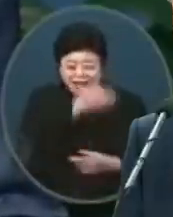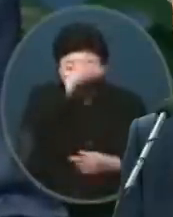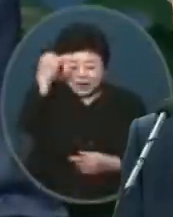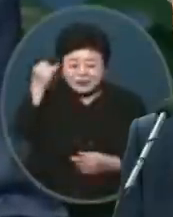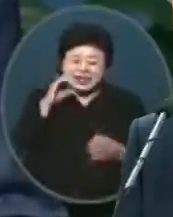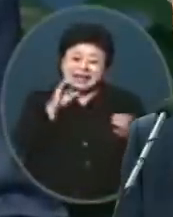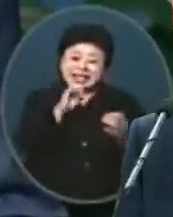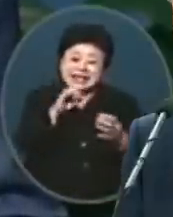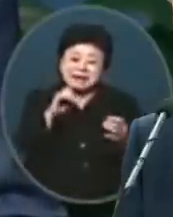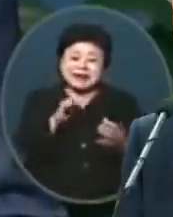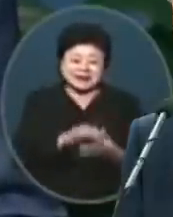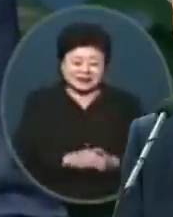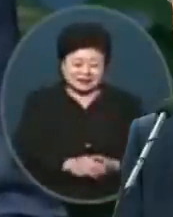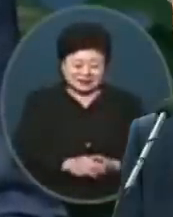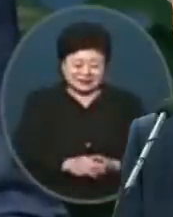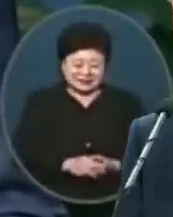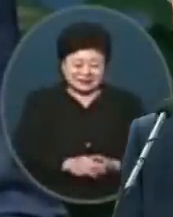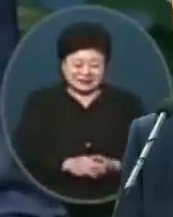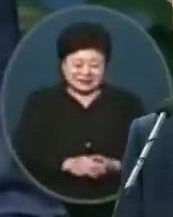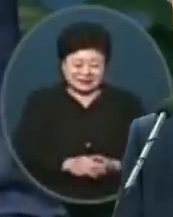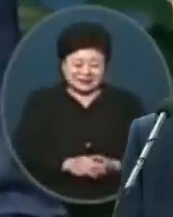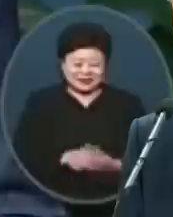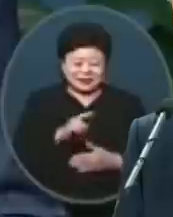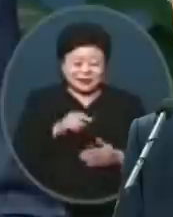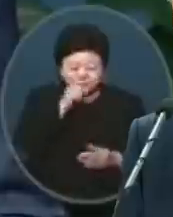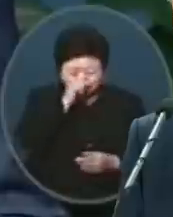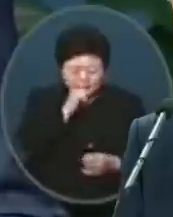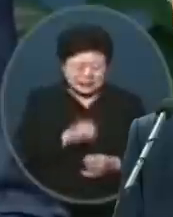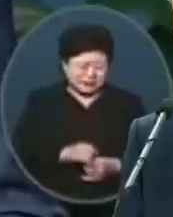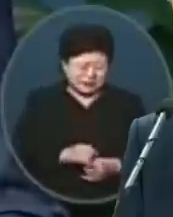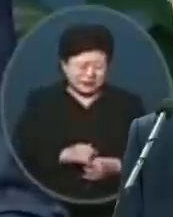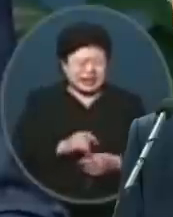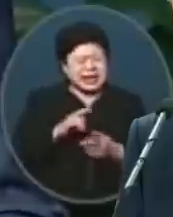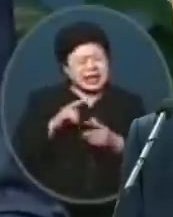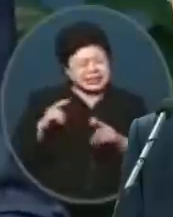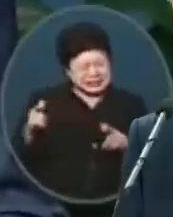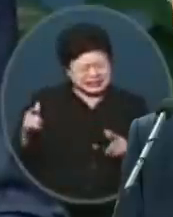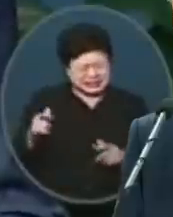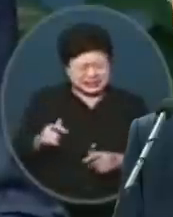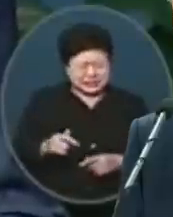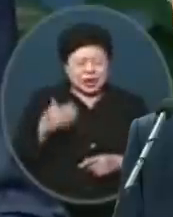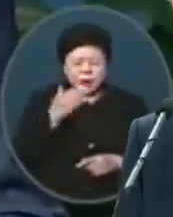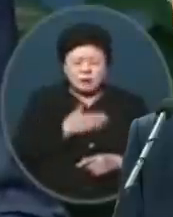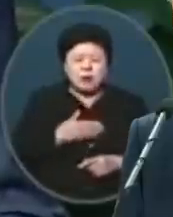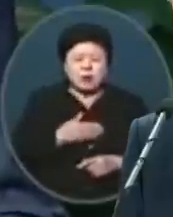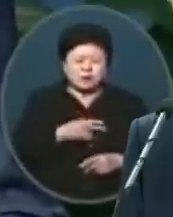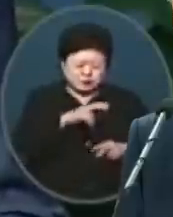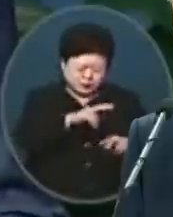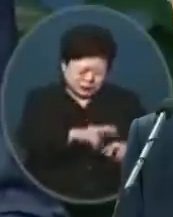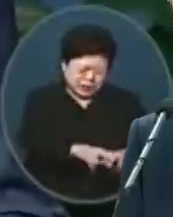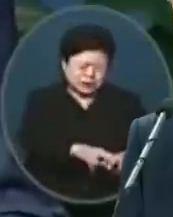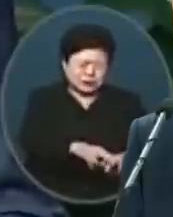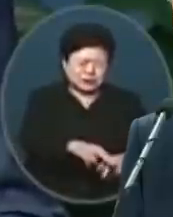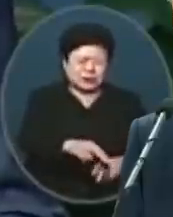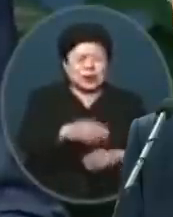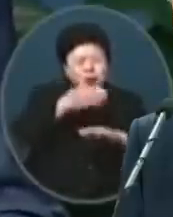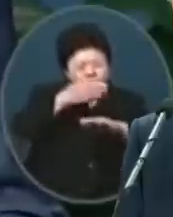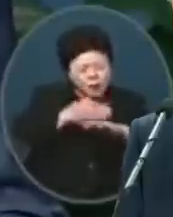그 할머니가 운전사를 보고, 참 마음 좋은 사람도 있네. 몸을 태워주는 것도 고마운데,